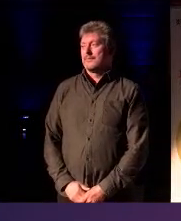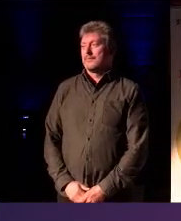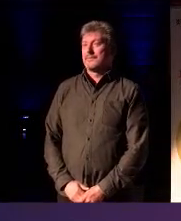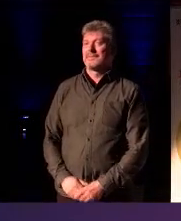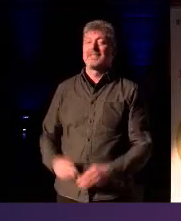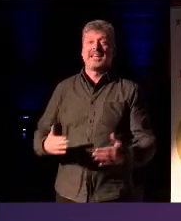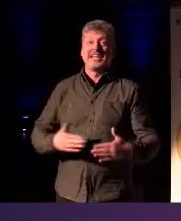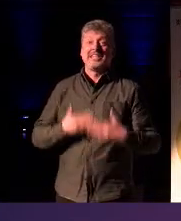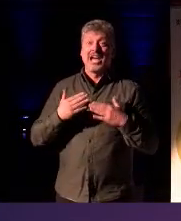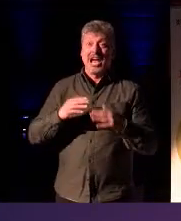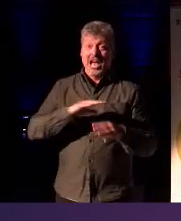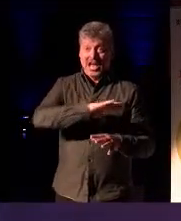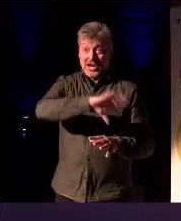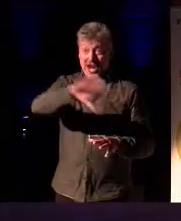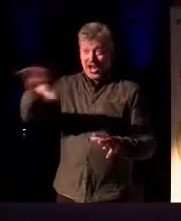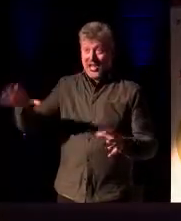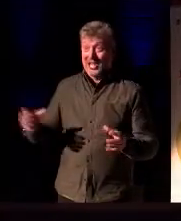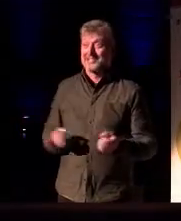Kjære alle sammen,